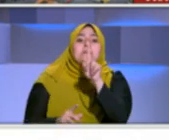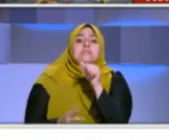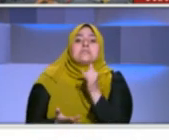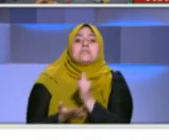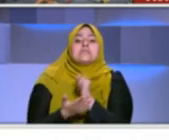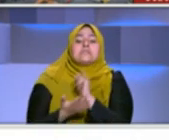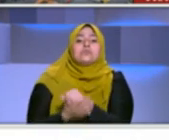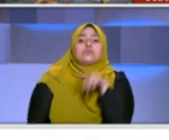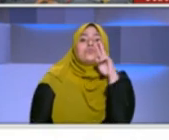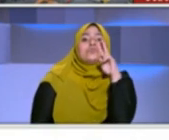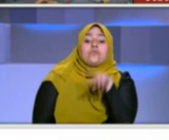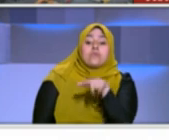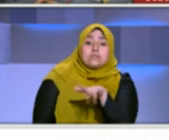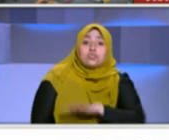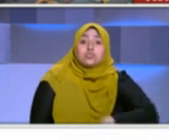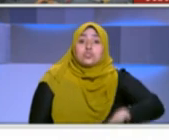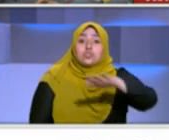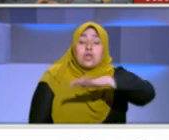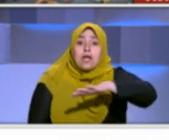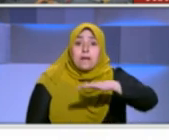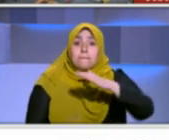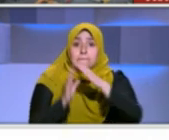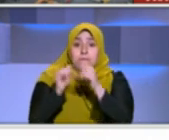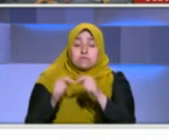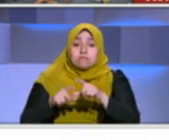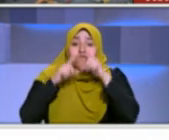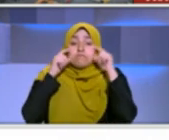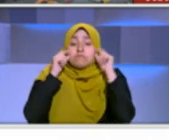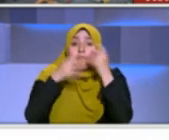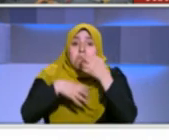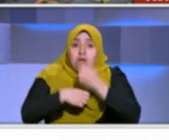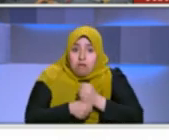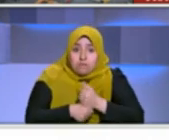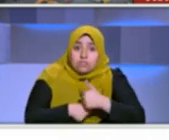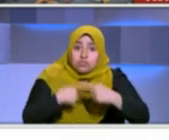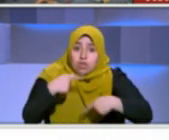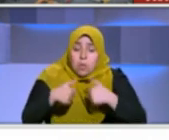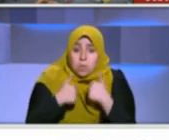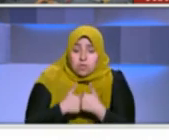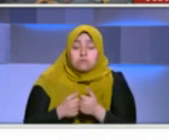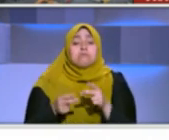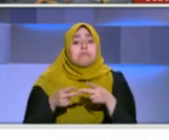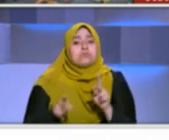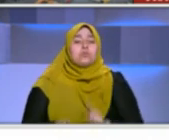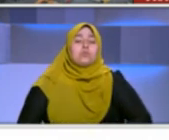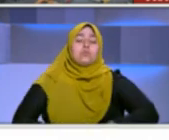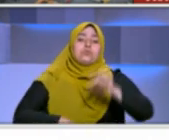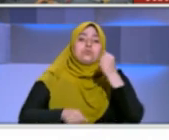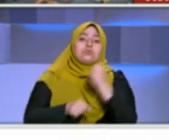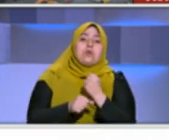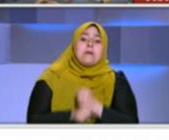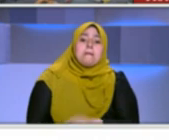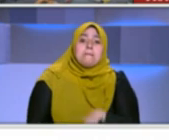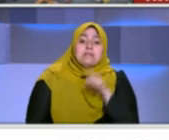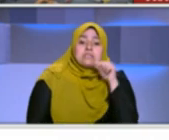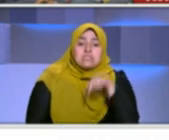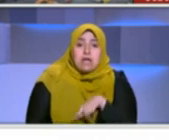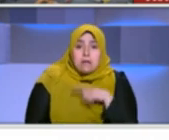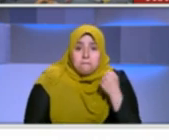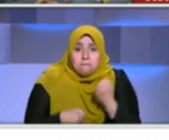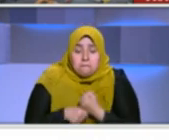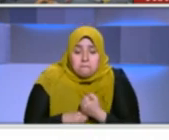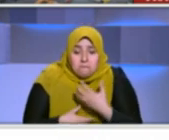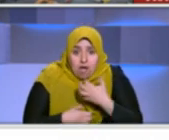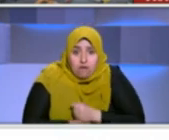الدول. بالظبط، احنا لو مش عايزين نوصل للنموذج الامريكي من حيث خساره ملايين فرص العمل،